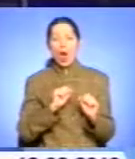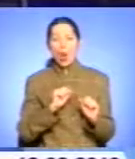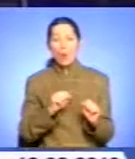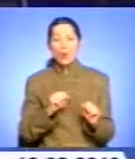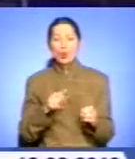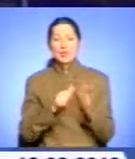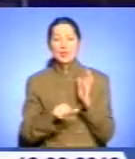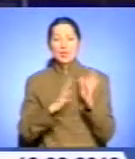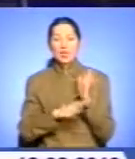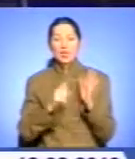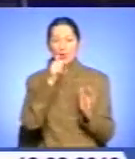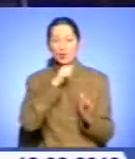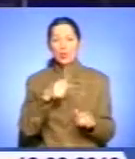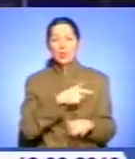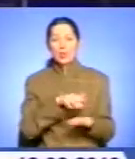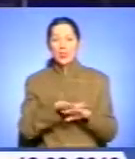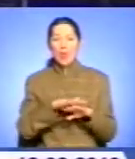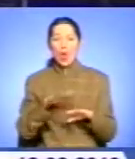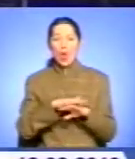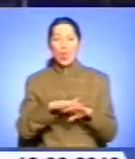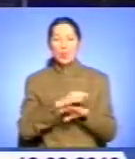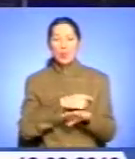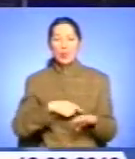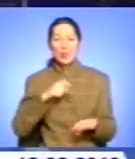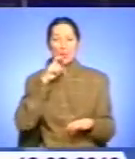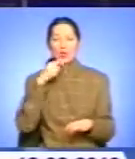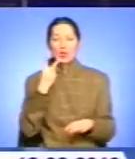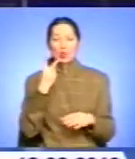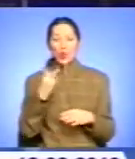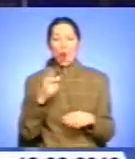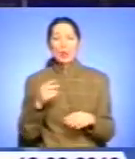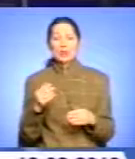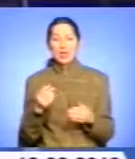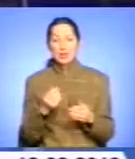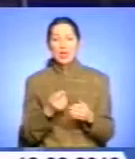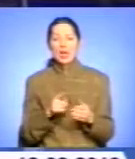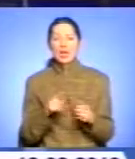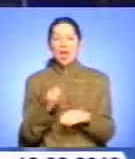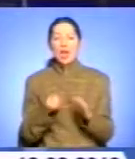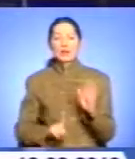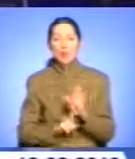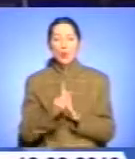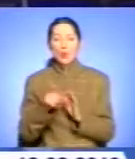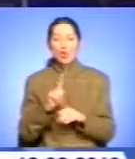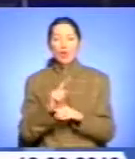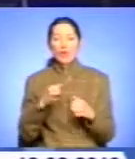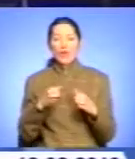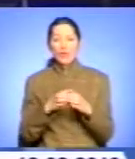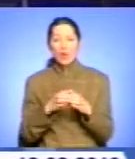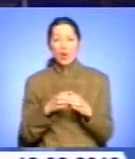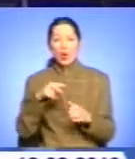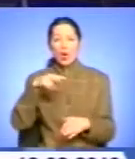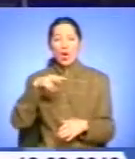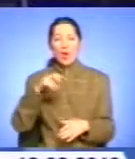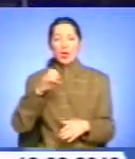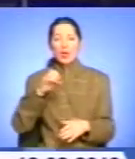років, народному депутату України першого і другого скликань, засновнику тернопільської філії Української генсільської спілки Левку